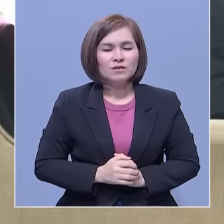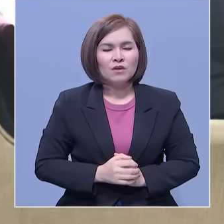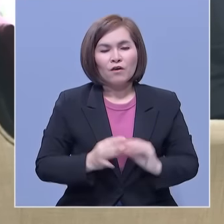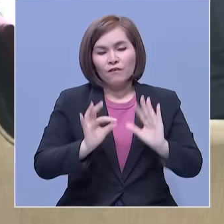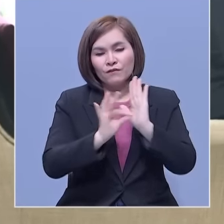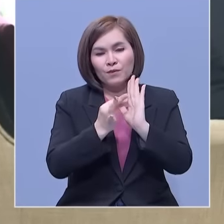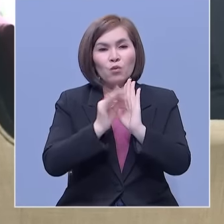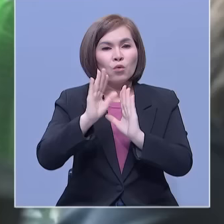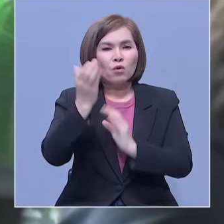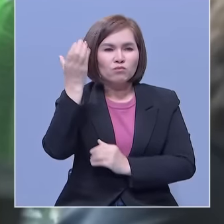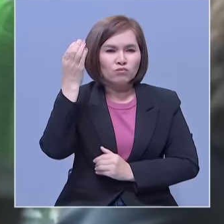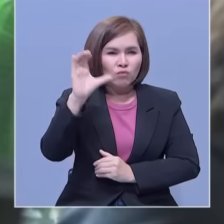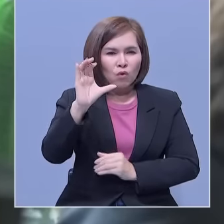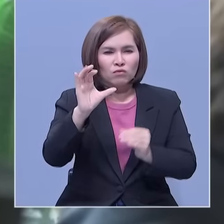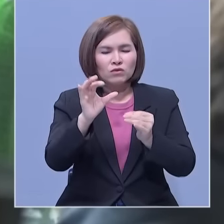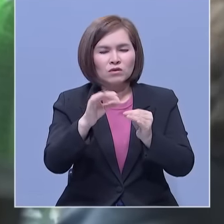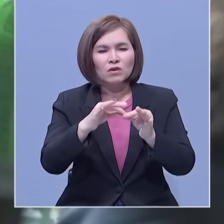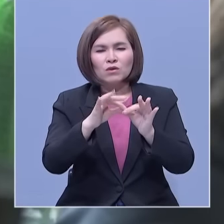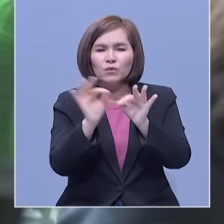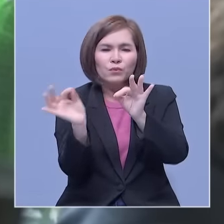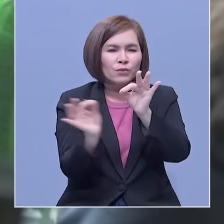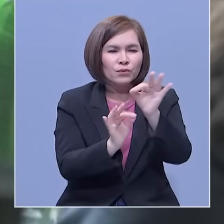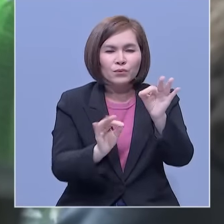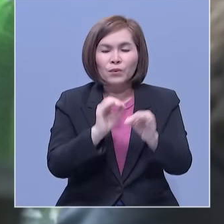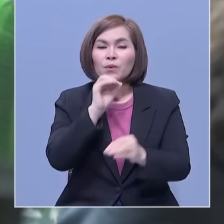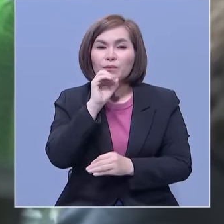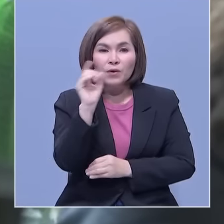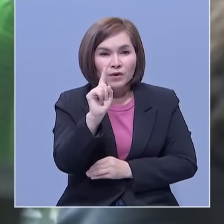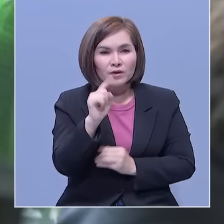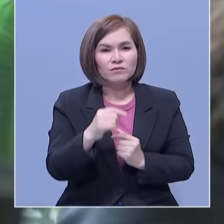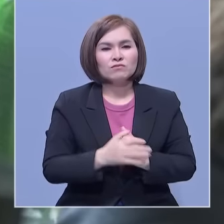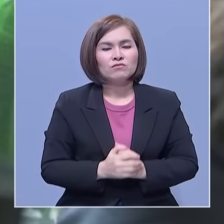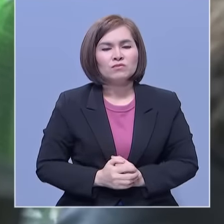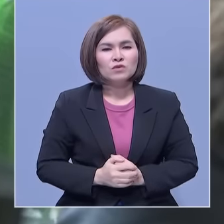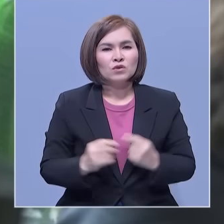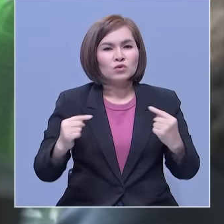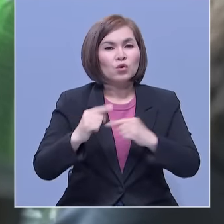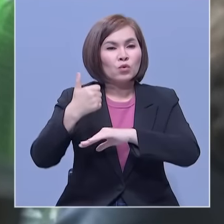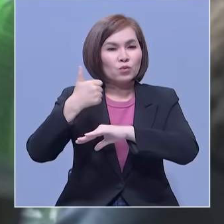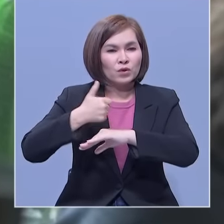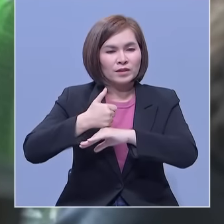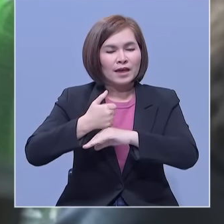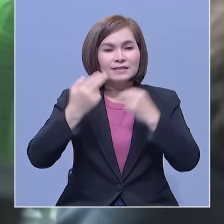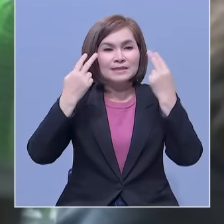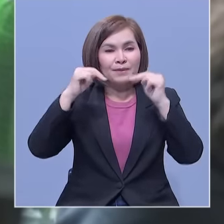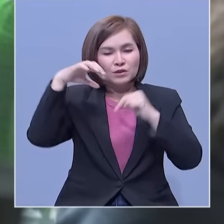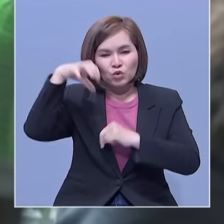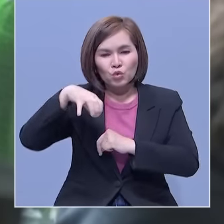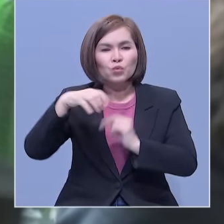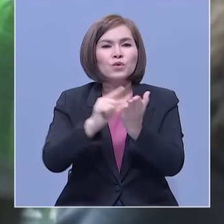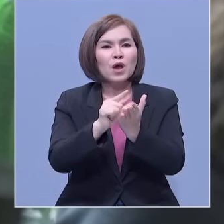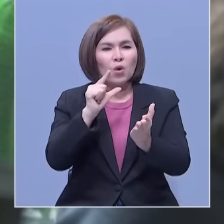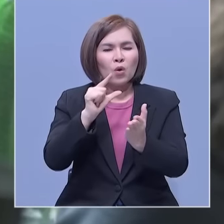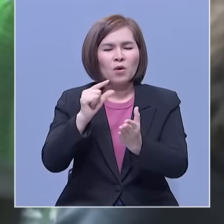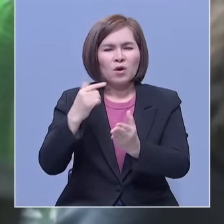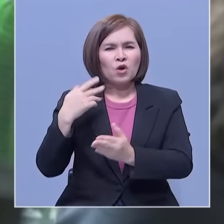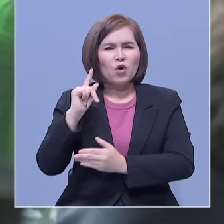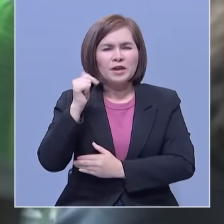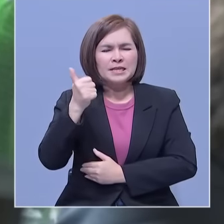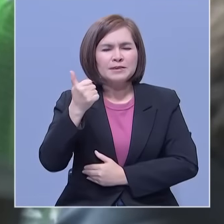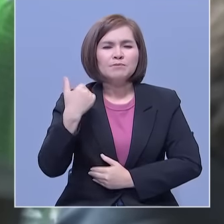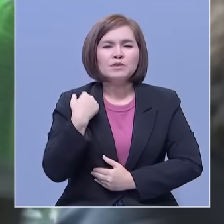ทาง Facebookเหมือนกันนะครับอาจารย์สมชัยท่านบอกแบบนี้ว่าการลาออกของคุณพิชิตในครั้งนี้มีข้อดีอย่างเดียวคือ